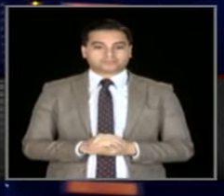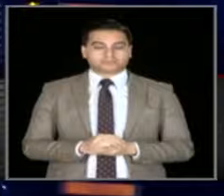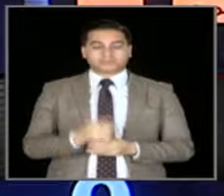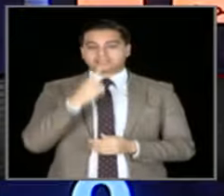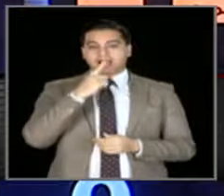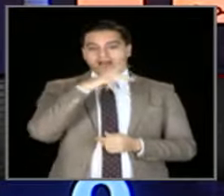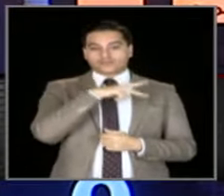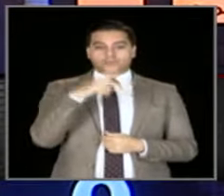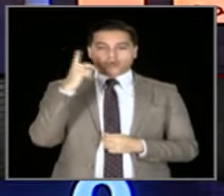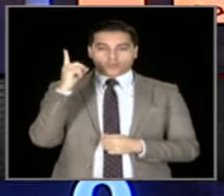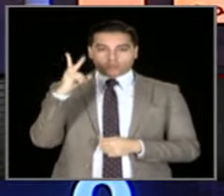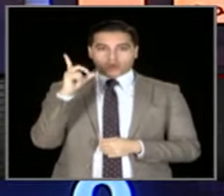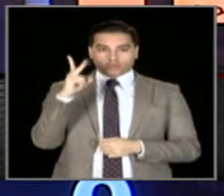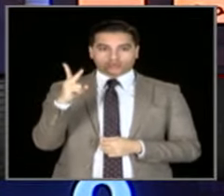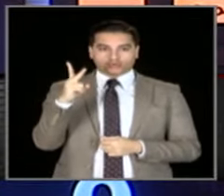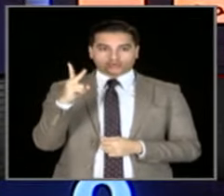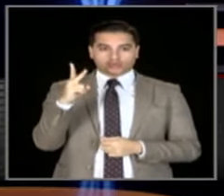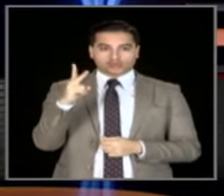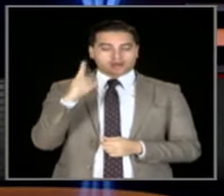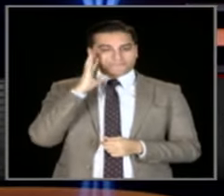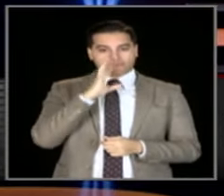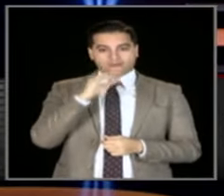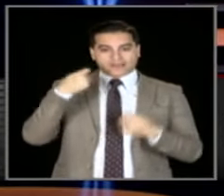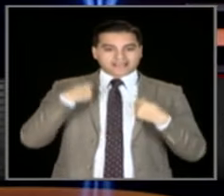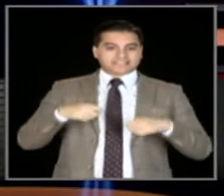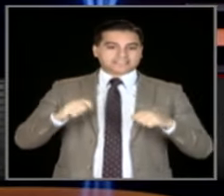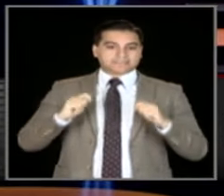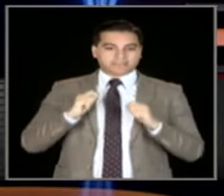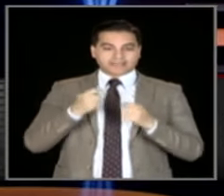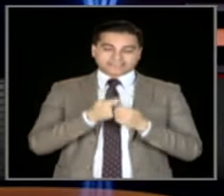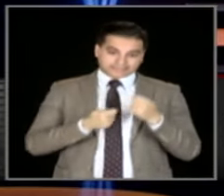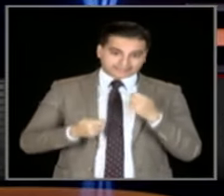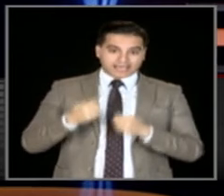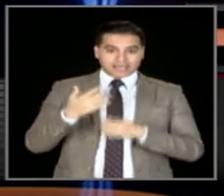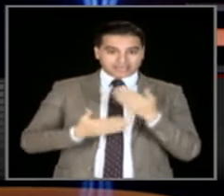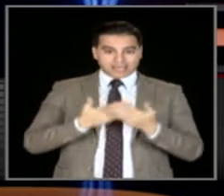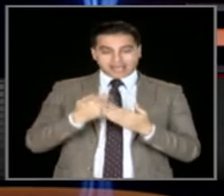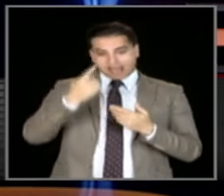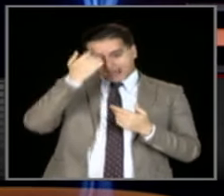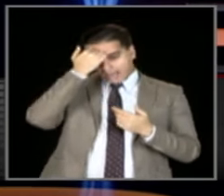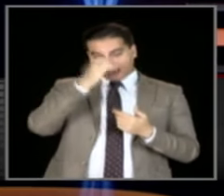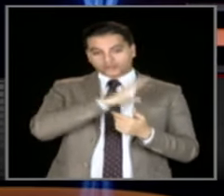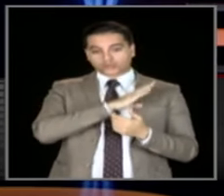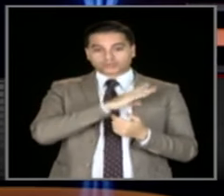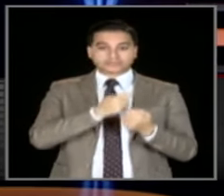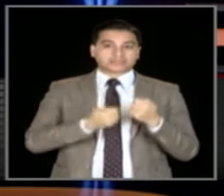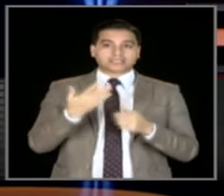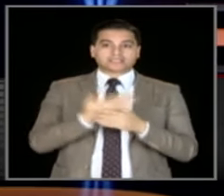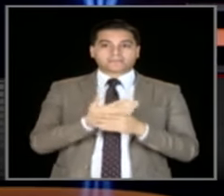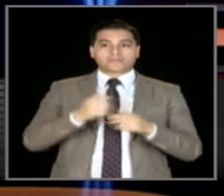سنة 1821 عرض على إسبانيا إن هي تزوده بآلاف الجنود لقمع